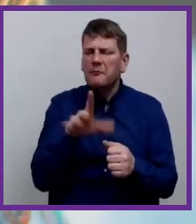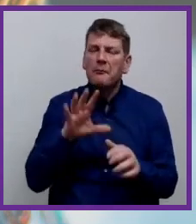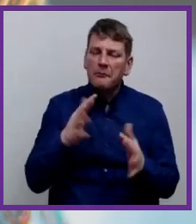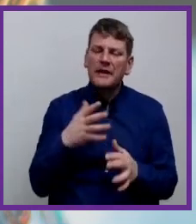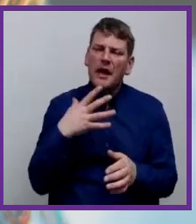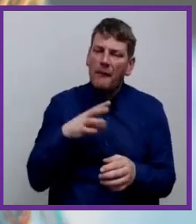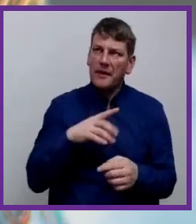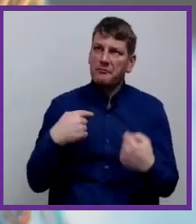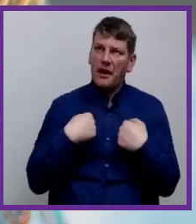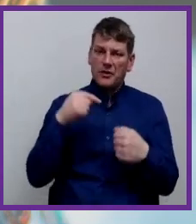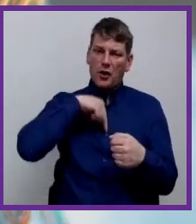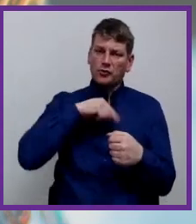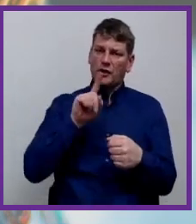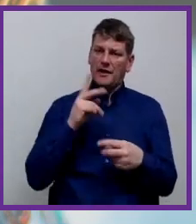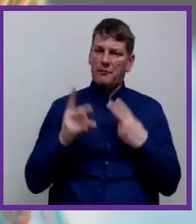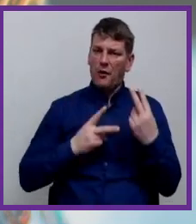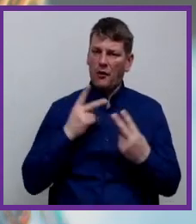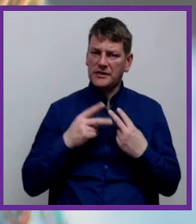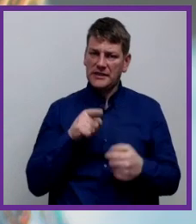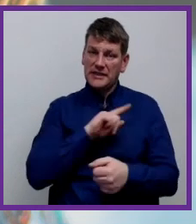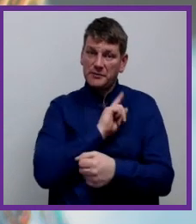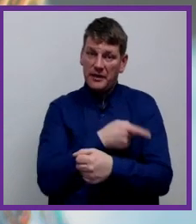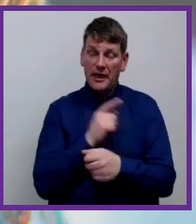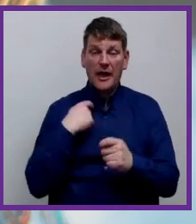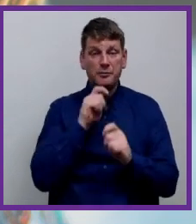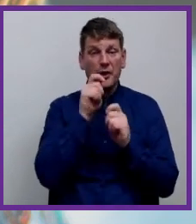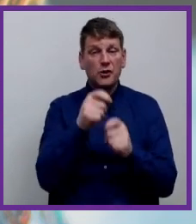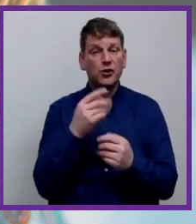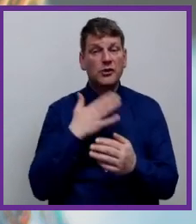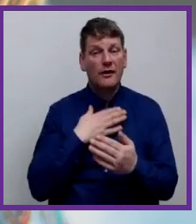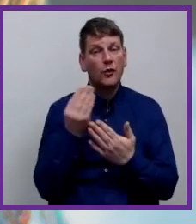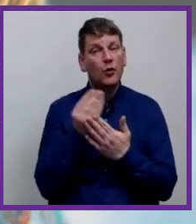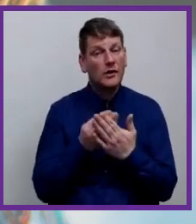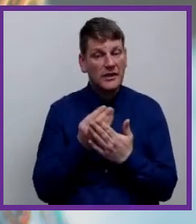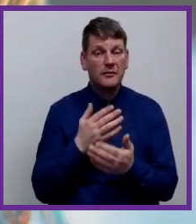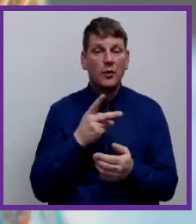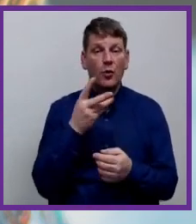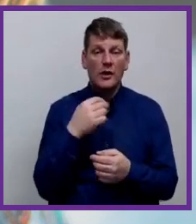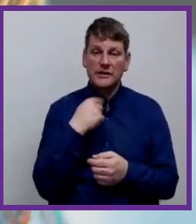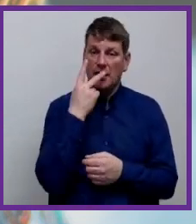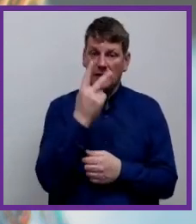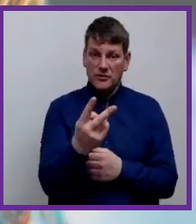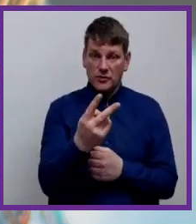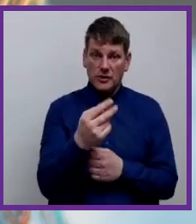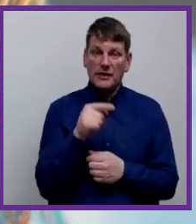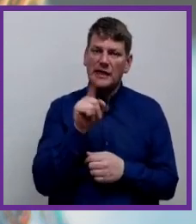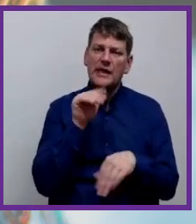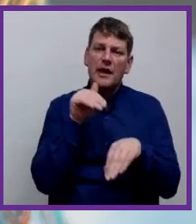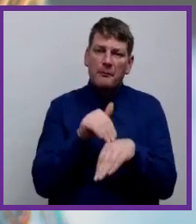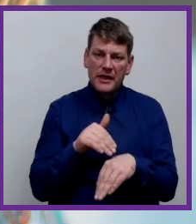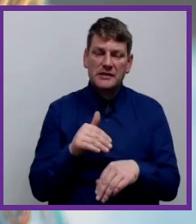spēcīgas emocijas. Jo, protams, es piešķiru savu nozīmi tam, ko es redzu. Un te ir jāpieskars